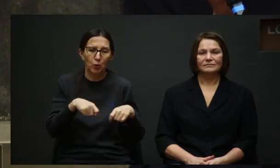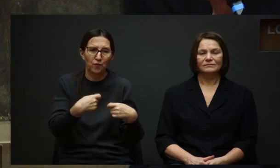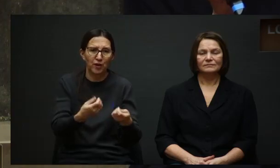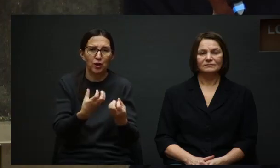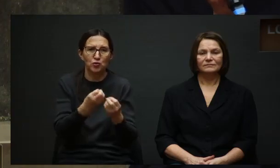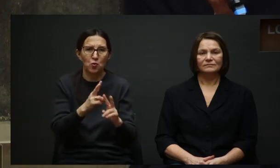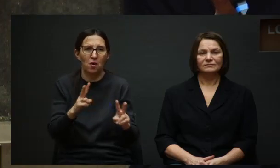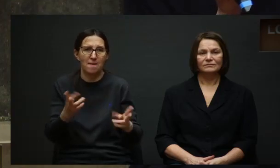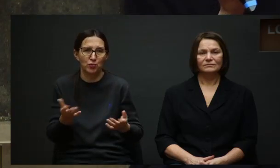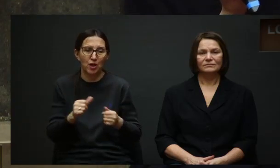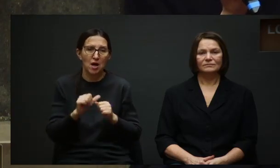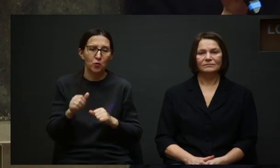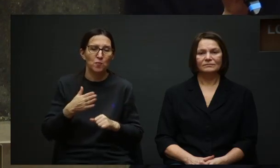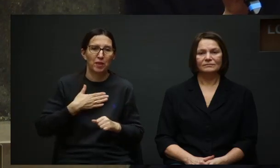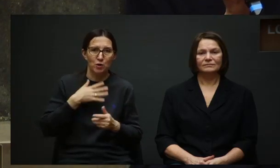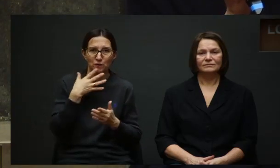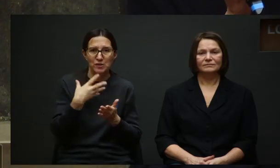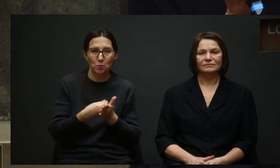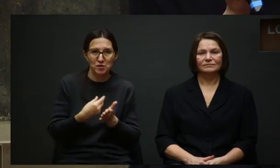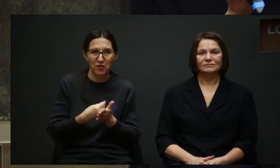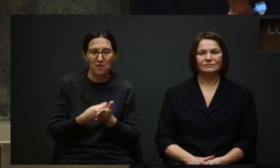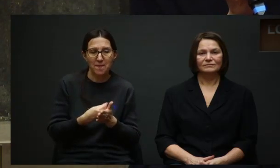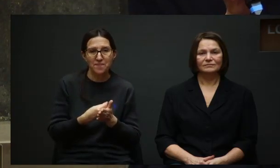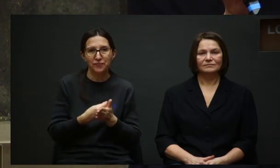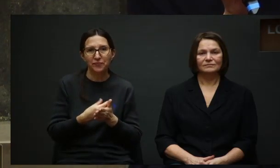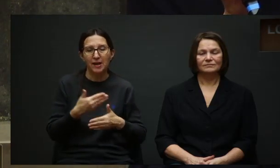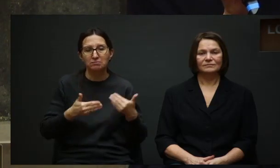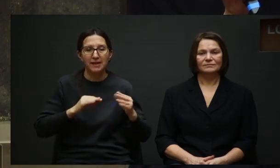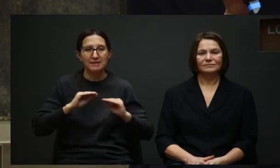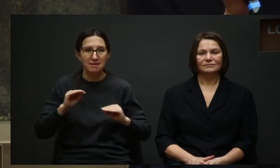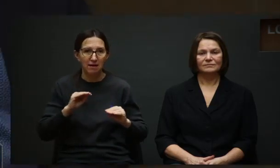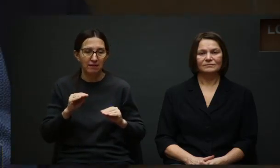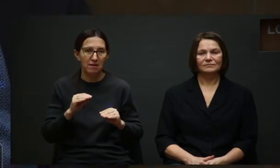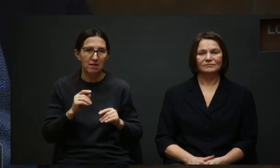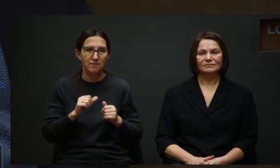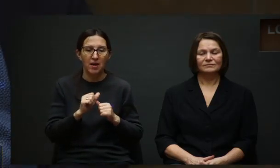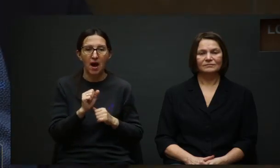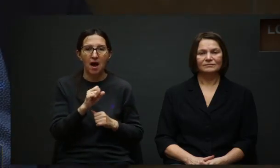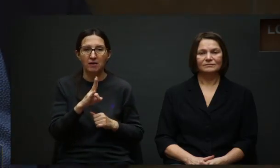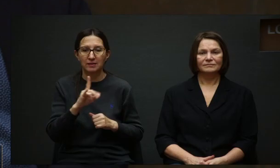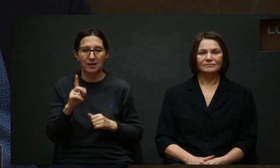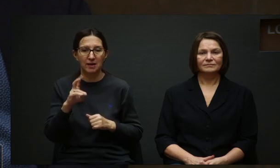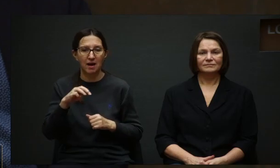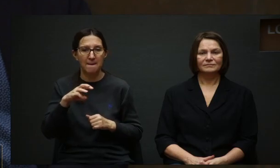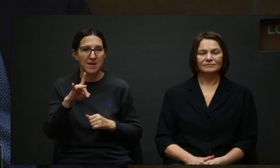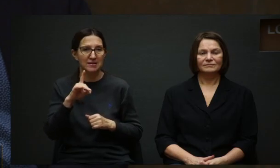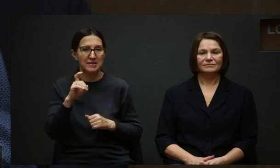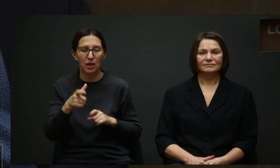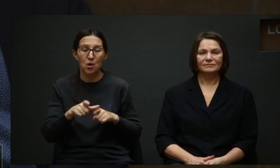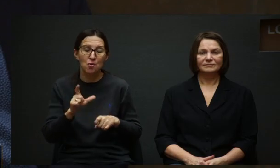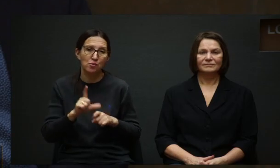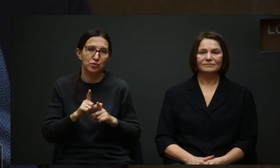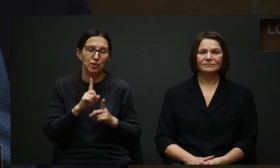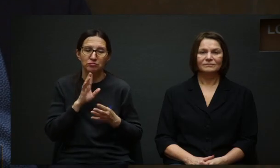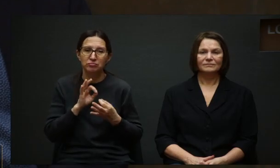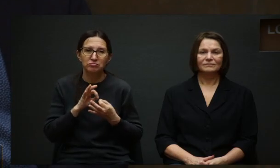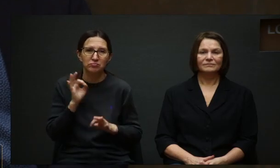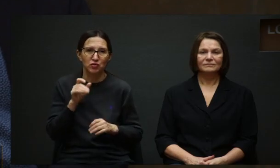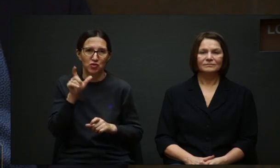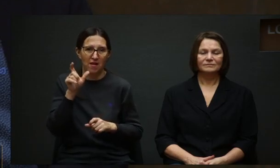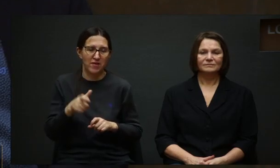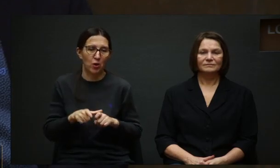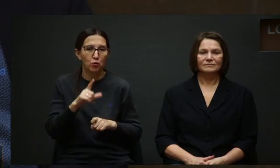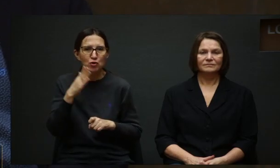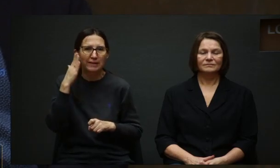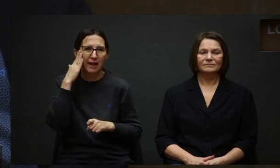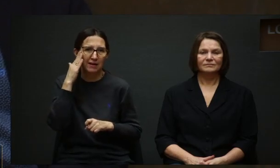еще, кроме нашего собственного дизайнера-архитектора Анны Каменских, очень тонкого человека, очень талантливого. Но, тем